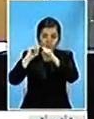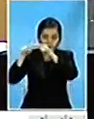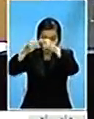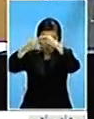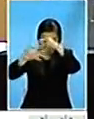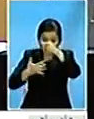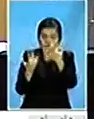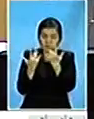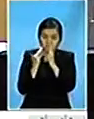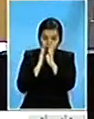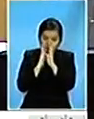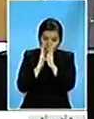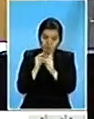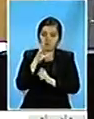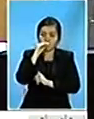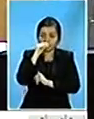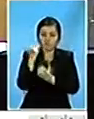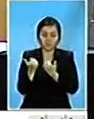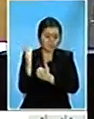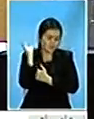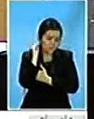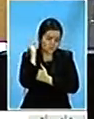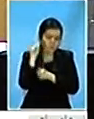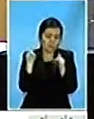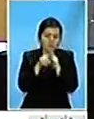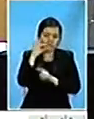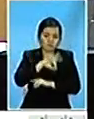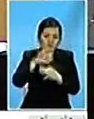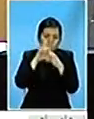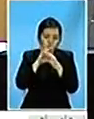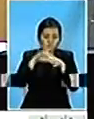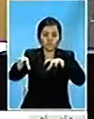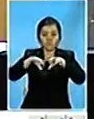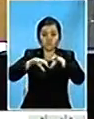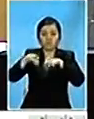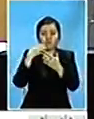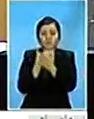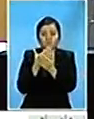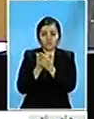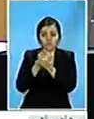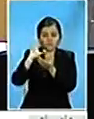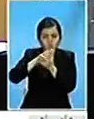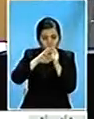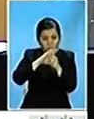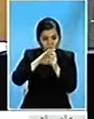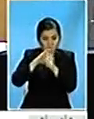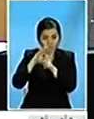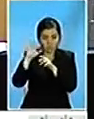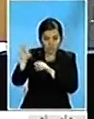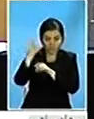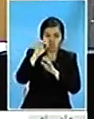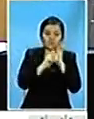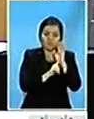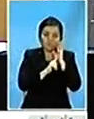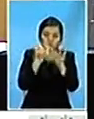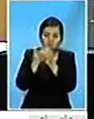ออยู่นะครับว่าผมฟังดูเหมือนกับท่านเป็นห่วงในเรื่องของการบริหารการจัดการใช้เงินและท่านก็พยายามยกตัวอย่างเรื่อง